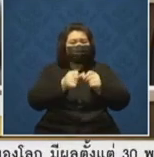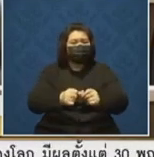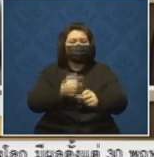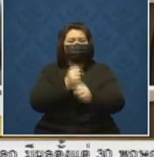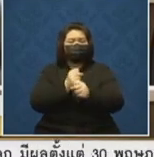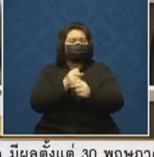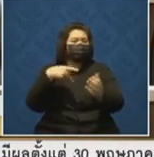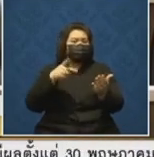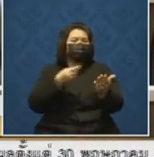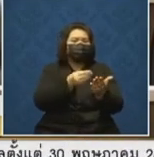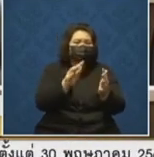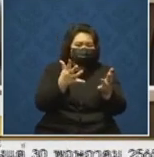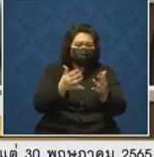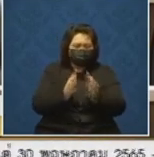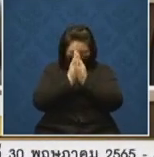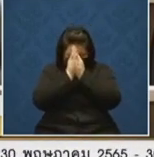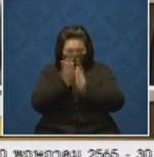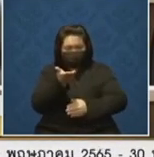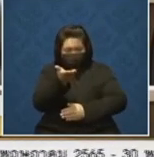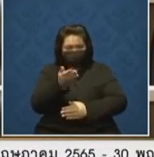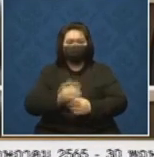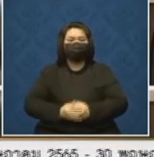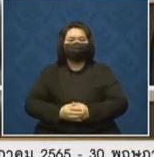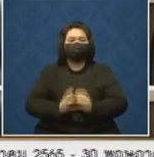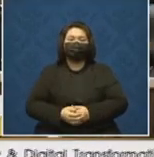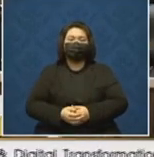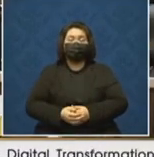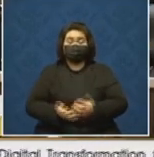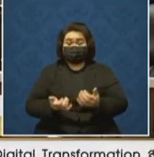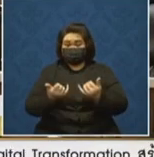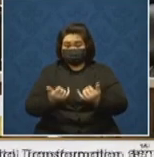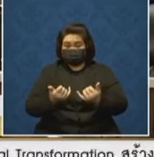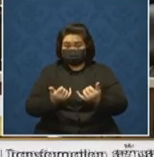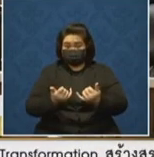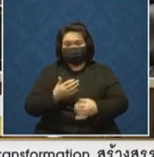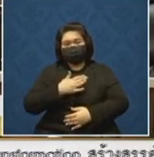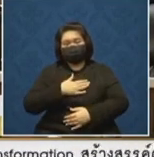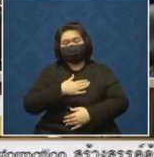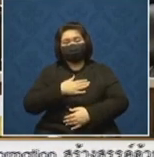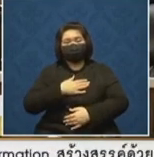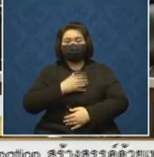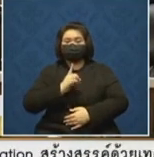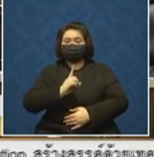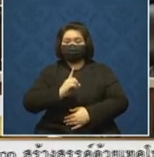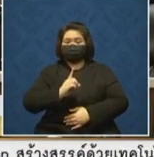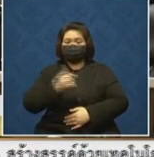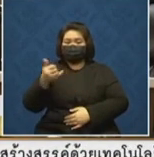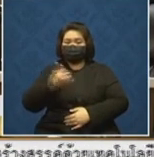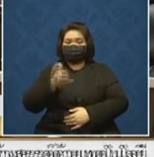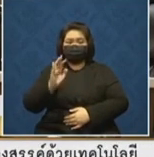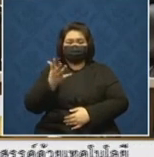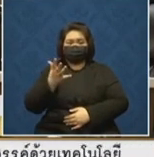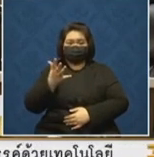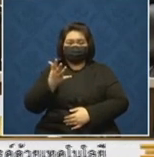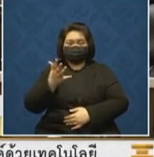รับไปขอศาลว่าเดี๋ยวจะต้องออกหมายจับมาขูดรีดกับประชาชนที่ยังเดือดร้อนก็ว่าไปนู่น ร้อยเรื่องพันที่ว่า เสร็จแล้วก็ล